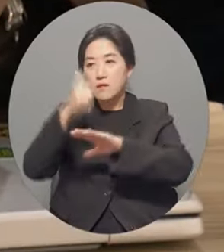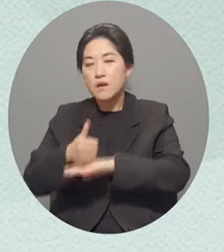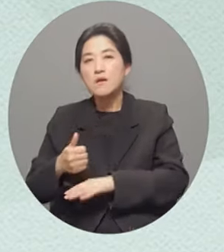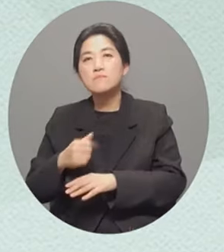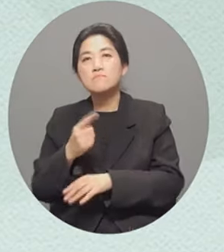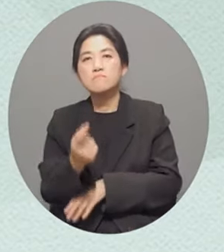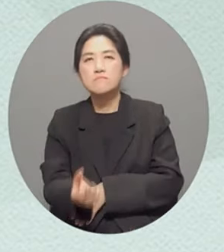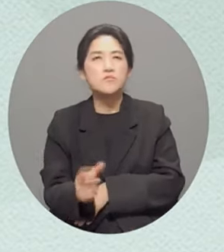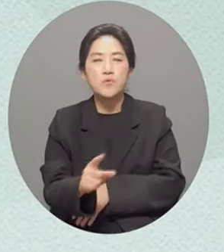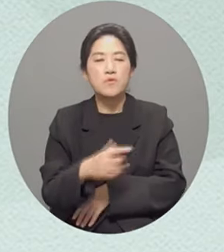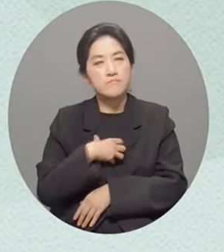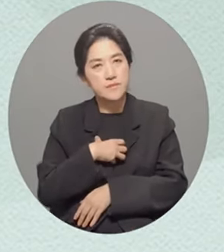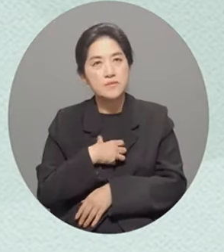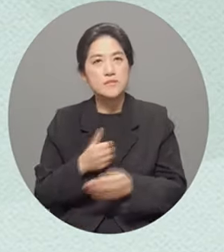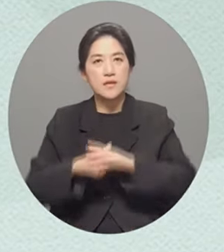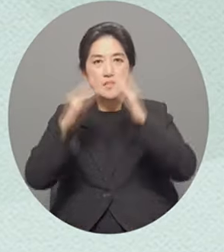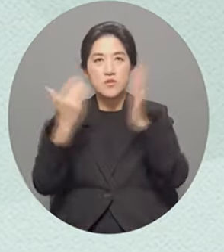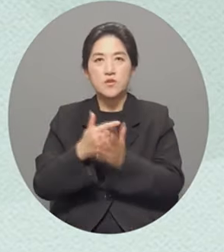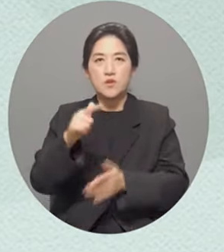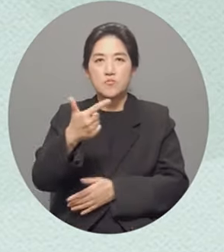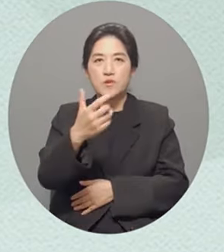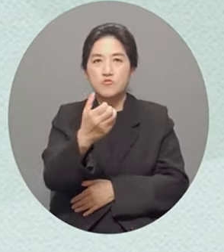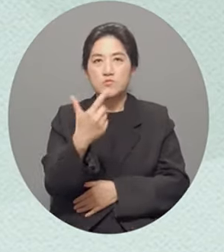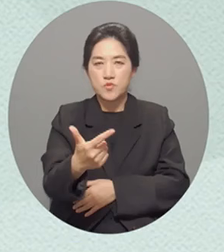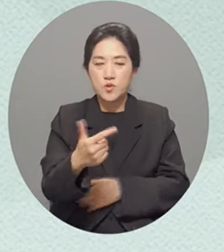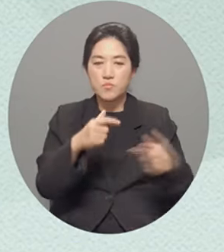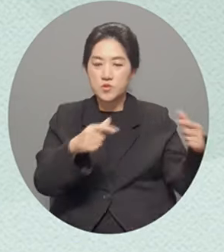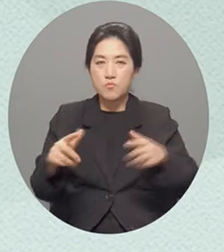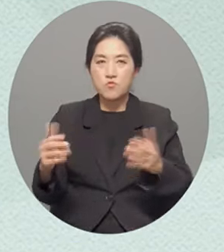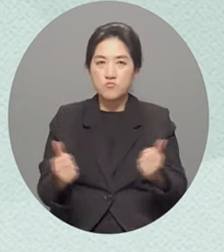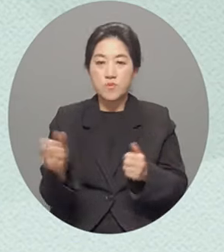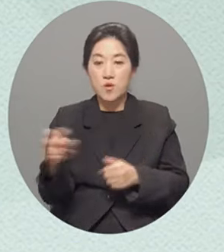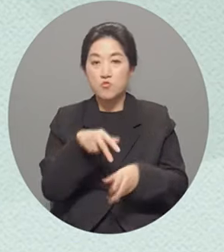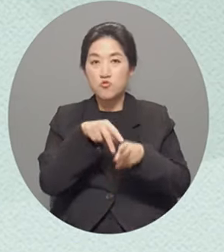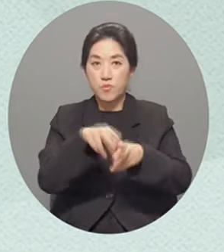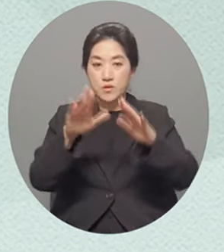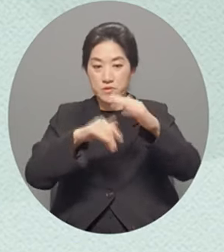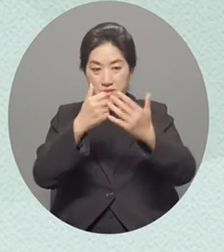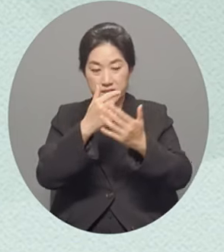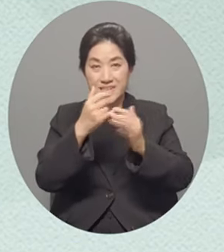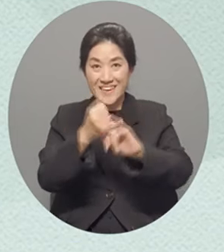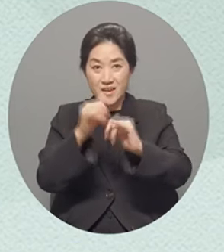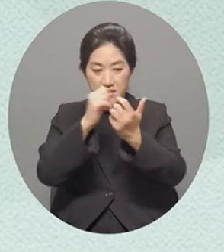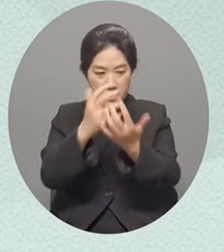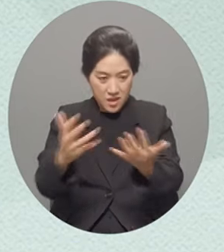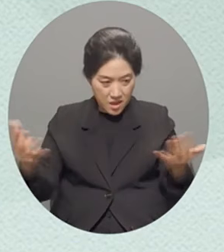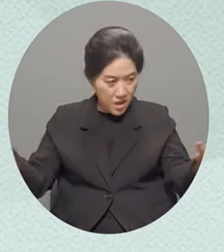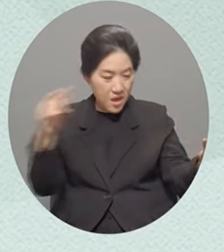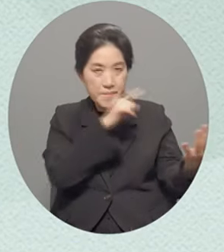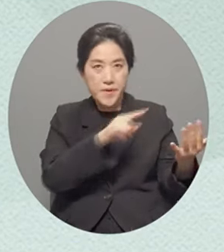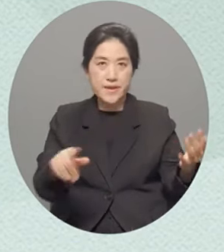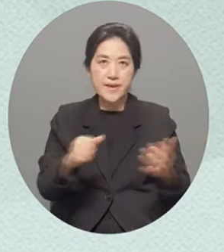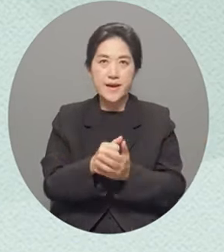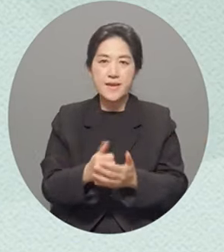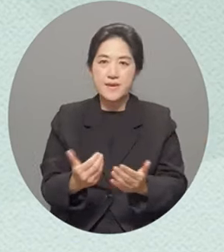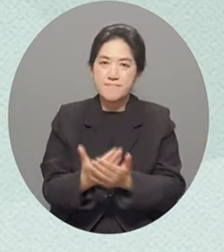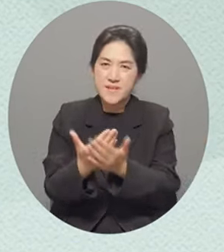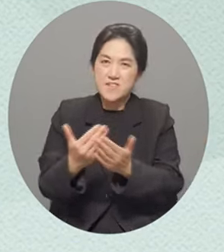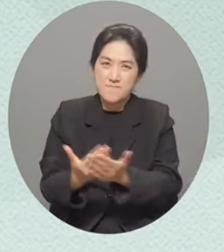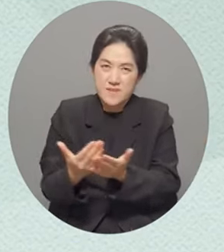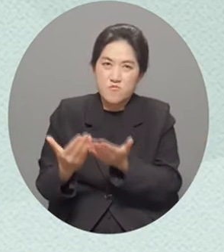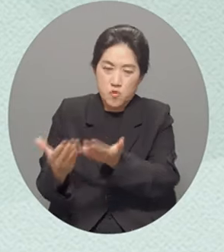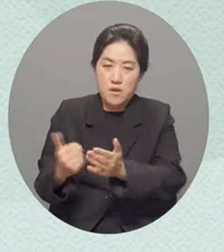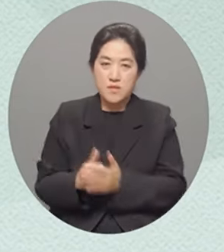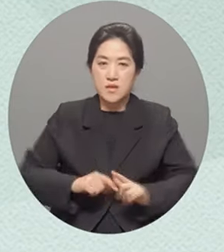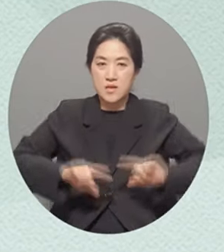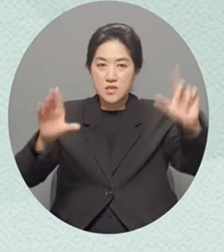있습니다. 전체 696명 지역구 국회의원 여야 후보자 공약을 전수조사했더니 개발 공약만 넘치고 기후